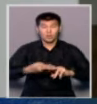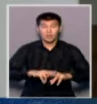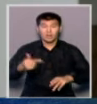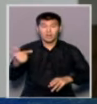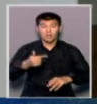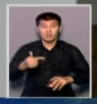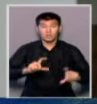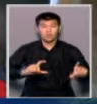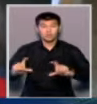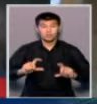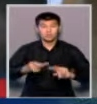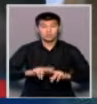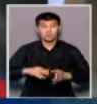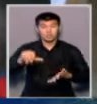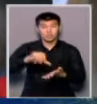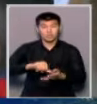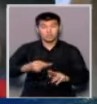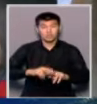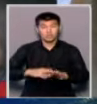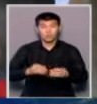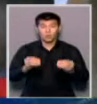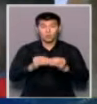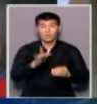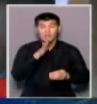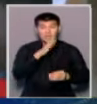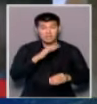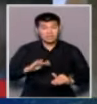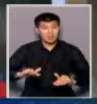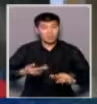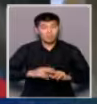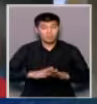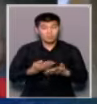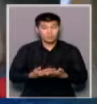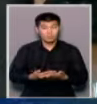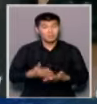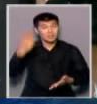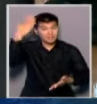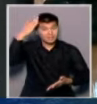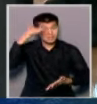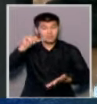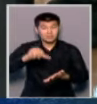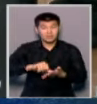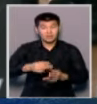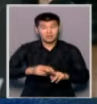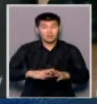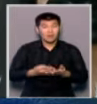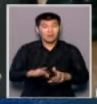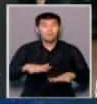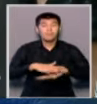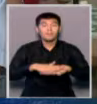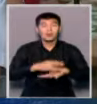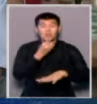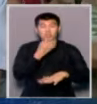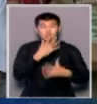атыраулық шахматшыларды шыңдауда үлесі зор. 10 жасар Абдулла Дүйсенбек осы федерацияның талантты шәкірті. Мектепте математиканы